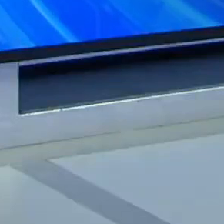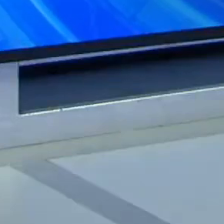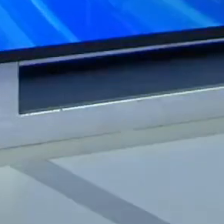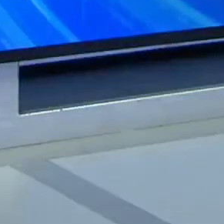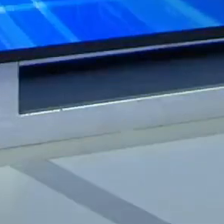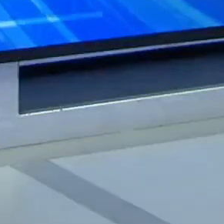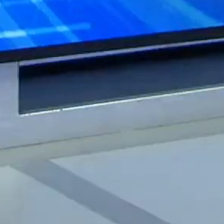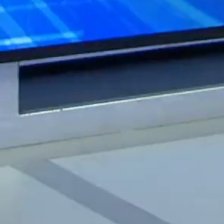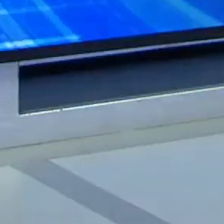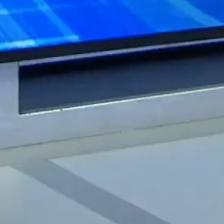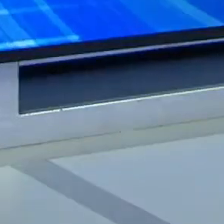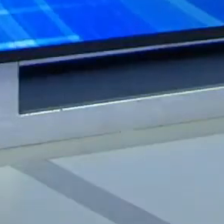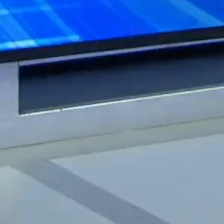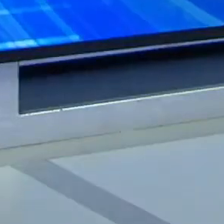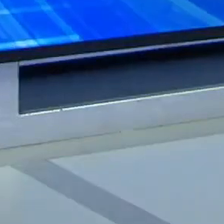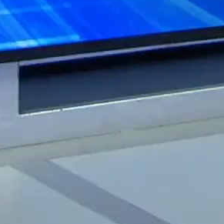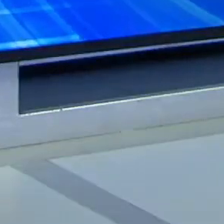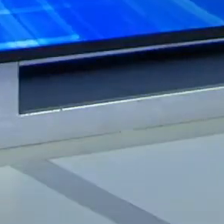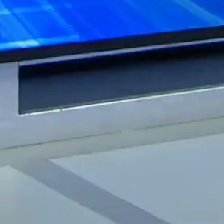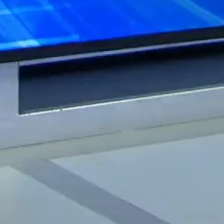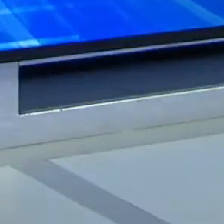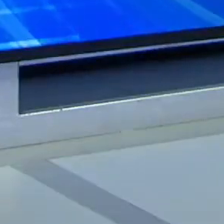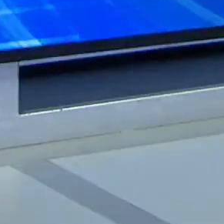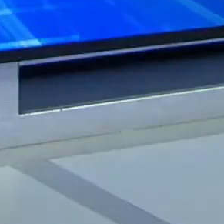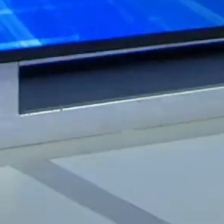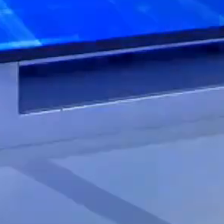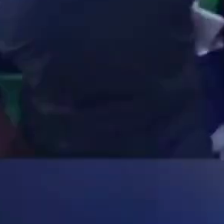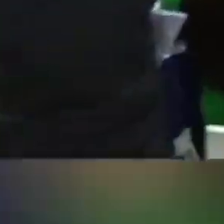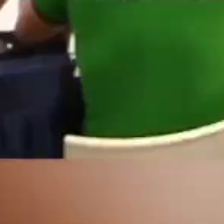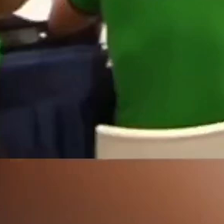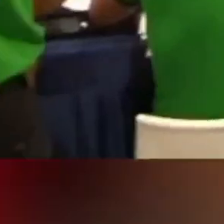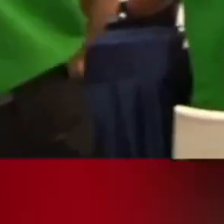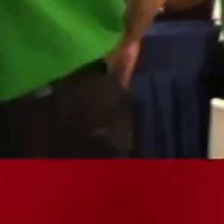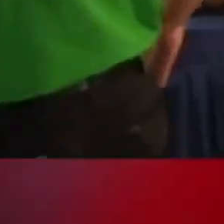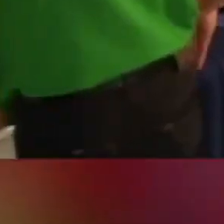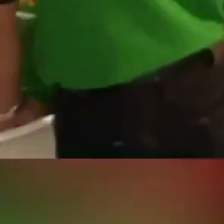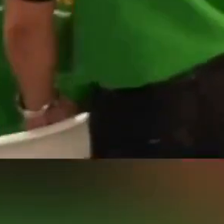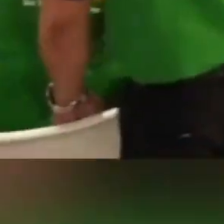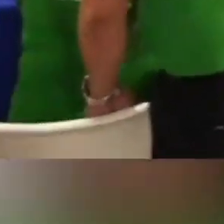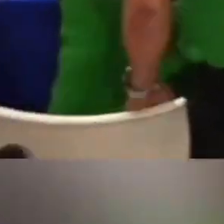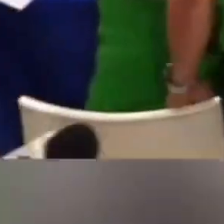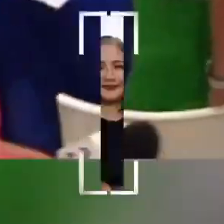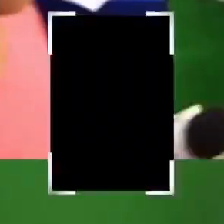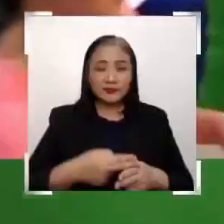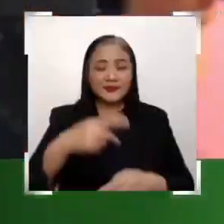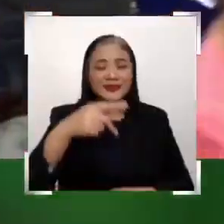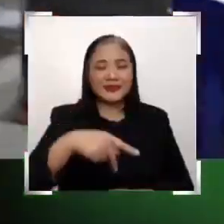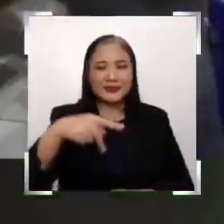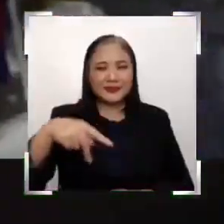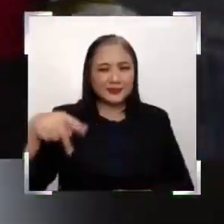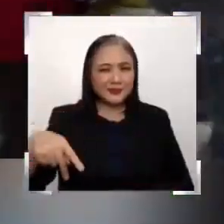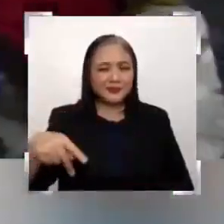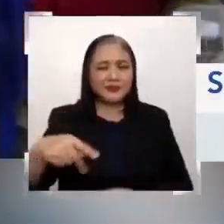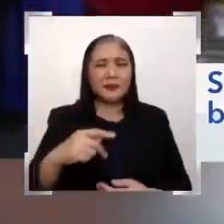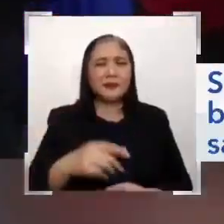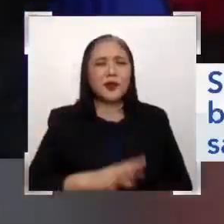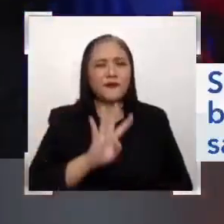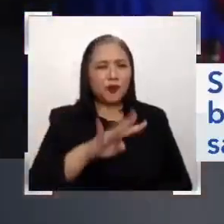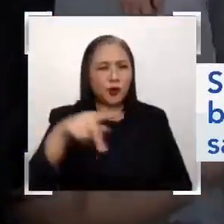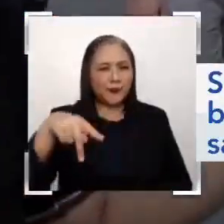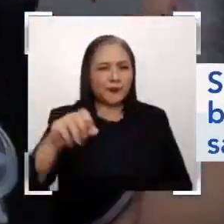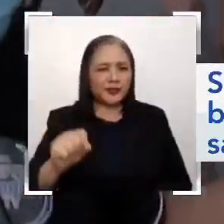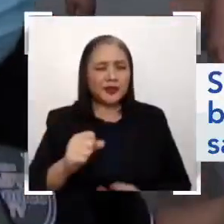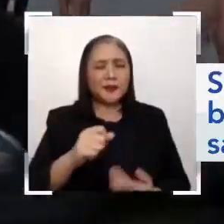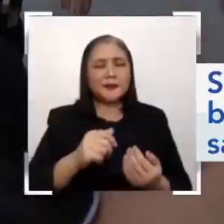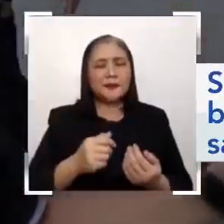Posibleng umabot sa 1 milyon ang maalis sa listahan ng mga beneficiary ng Pantawid Pamilyang Pilipino Program o 4Ps. Ayon kasi